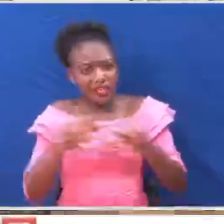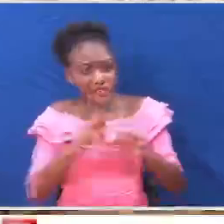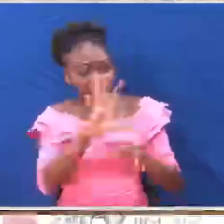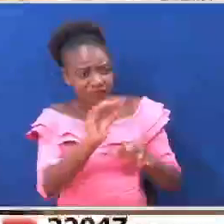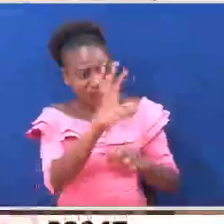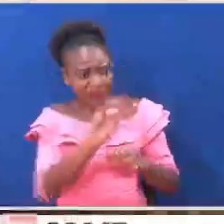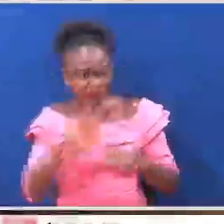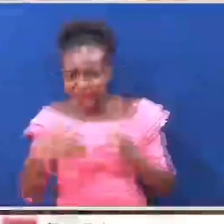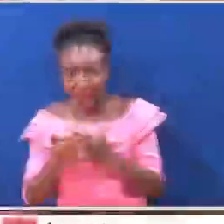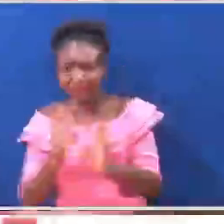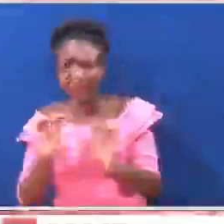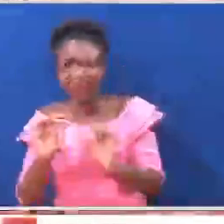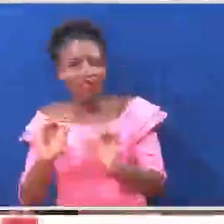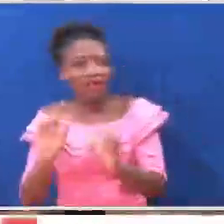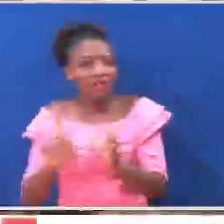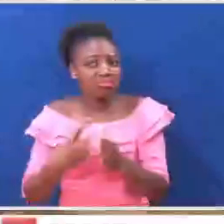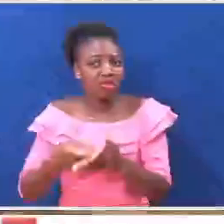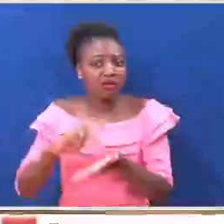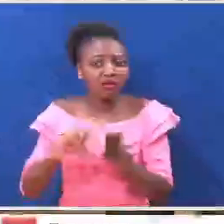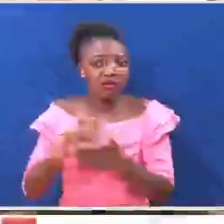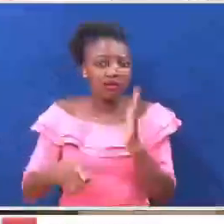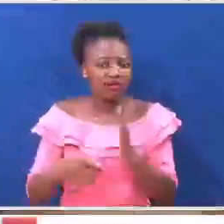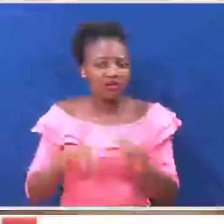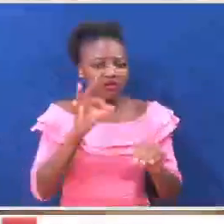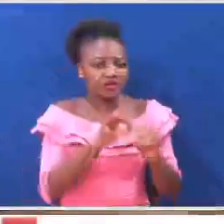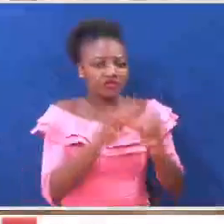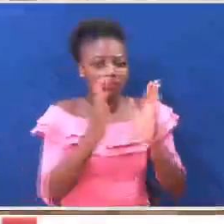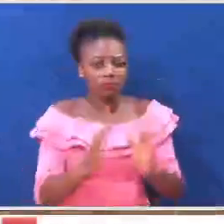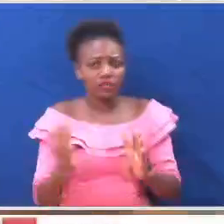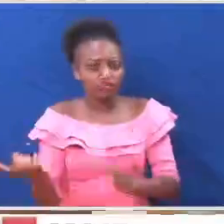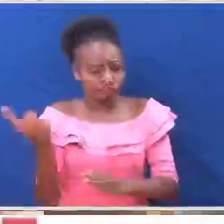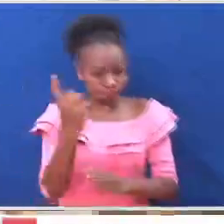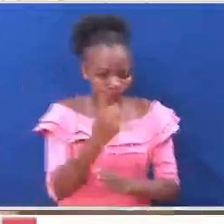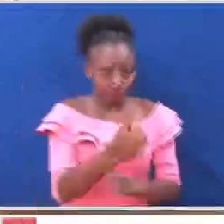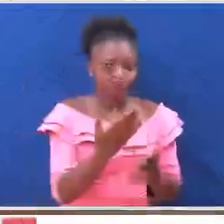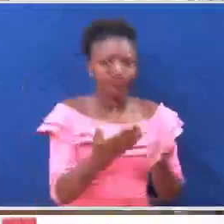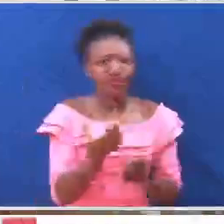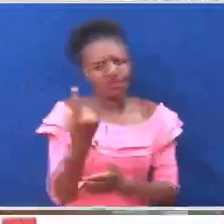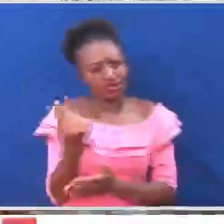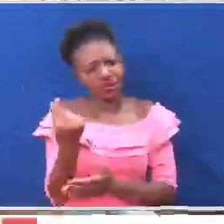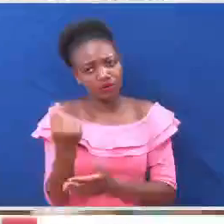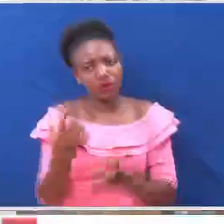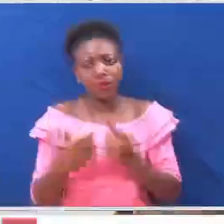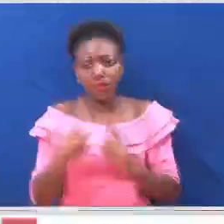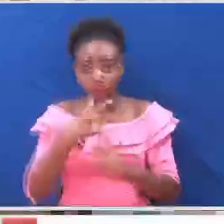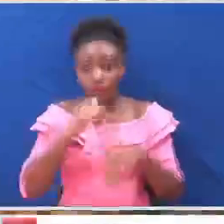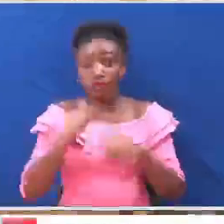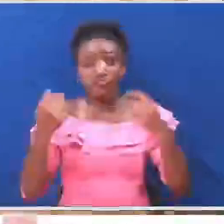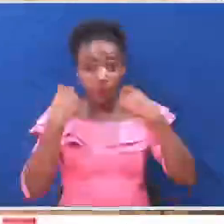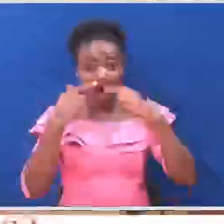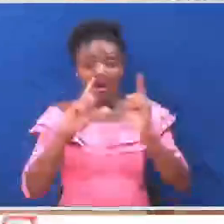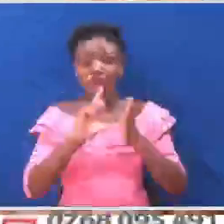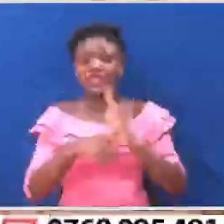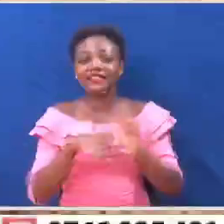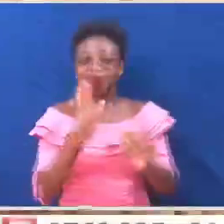haikufika mwendo wa saa 10 kuweza kupiga kura Ina amaanisha wapiga kura walioweza kujitokeza hii Leo ilikuwa idadi ndogo lakini mengi nitaweza kukuletea